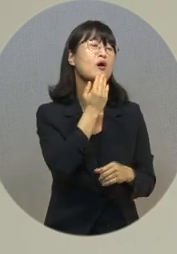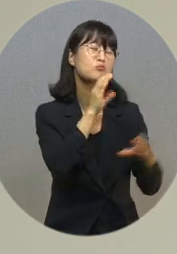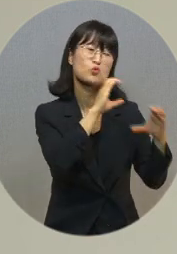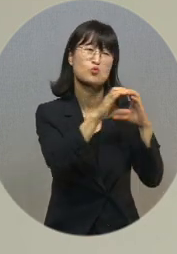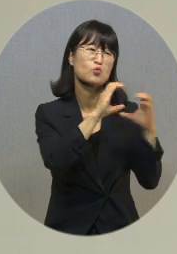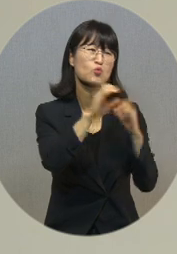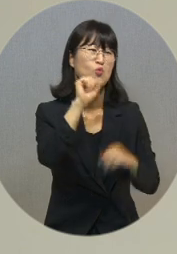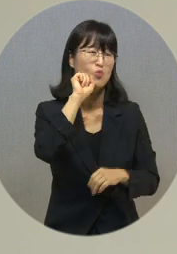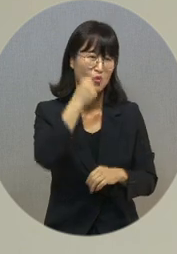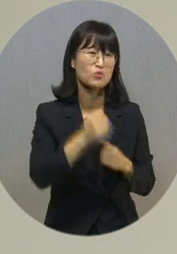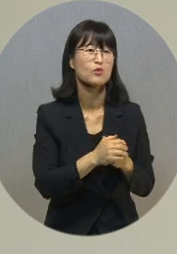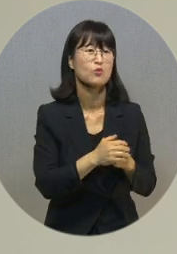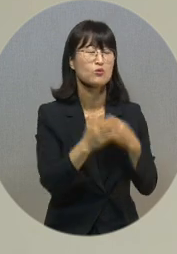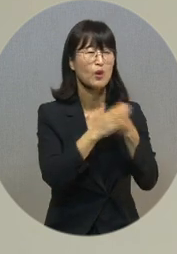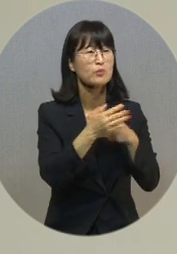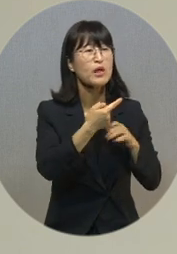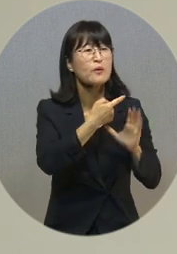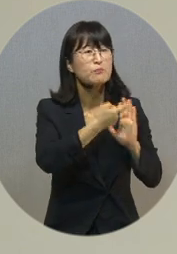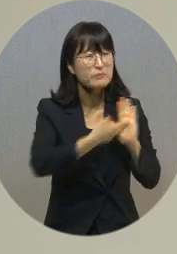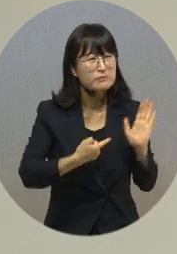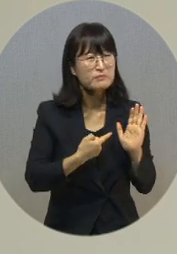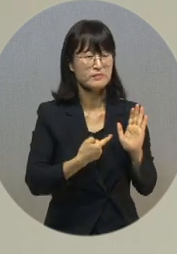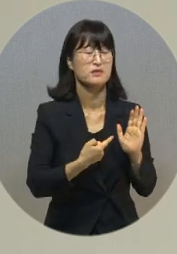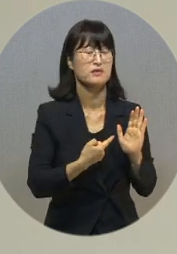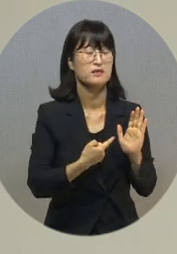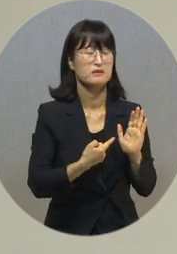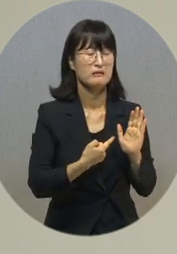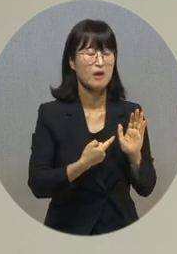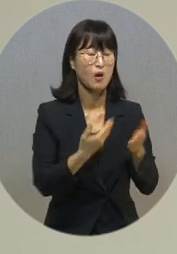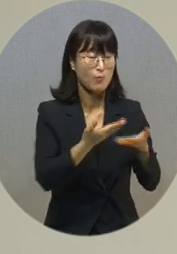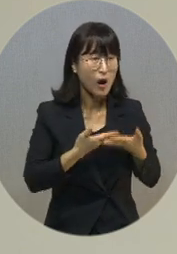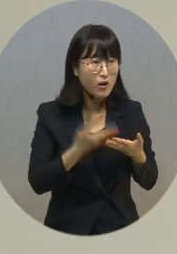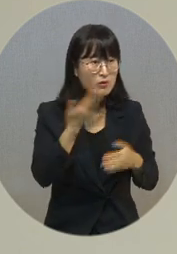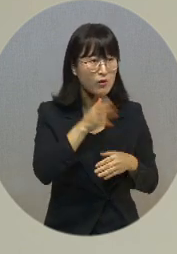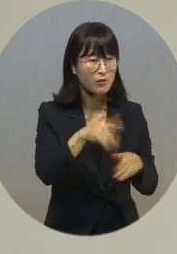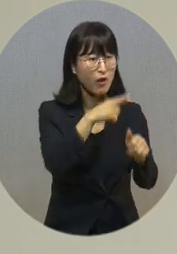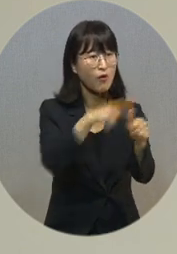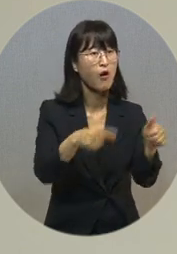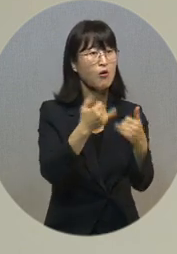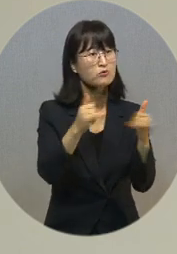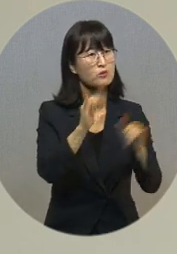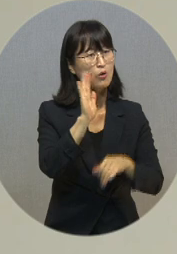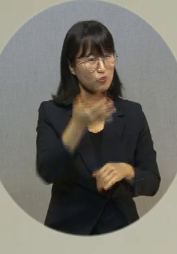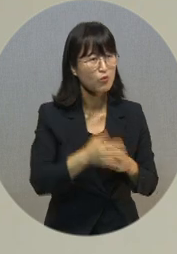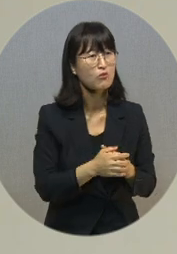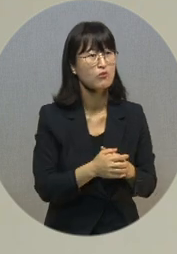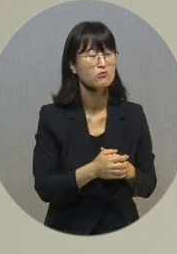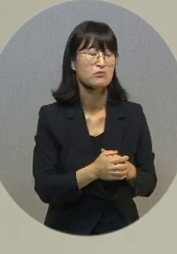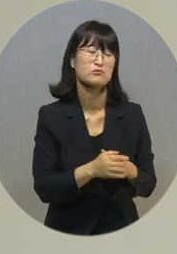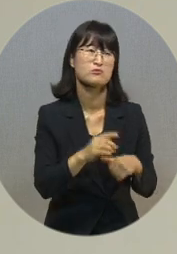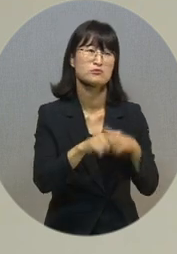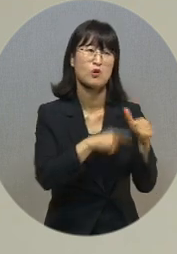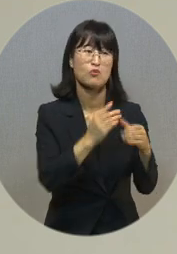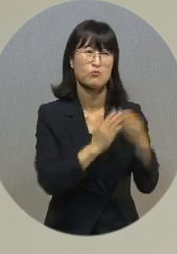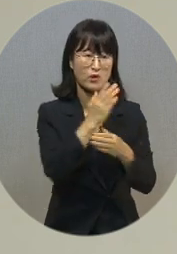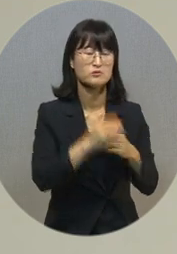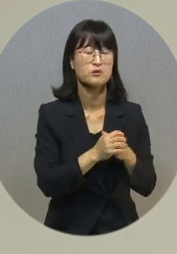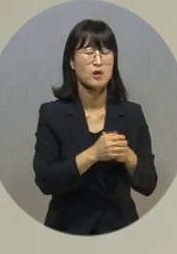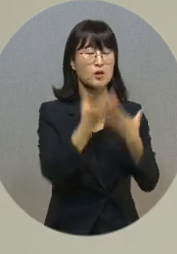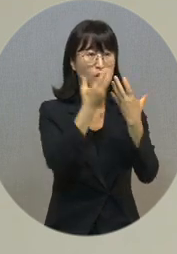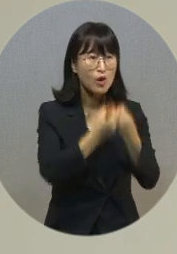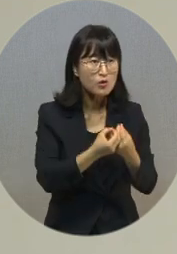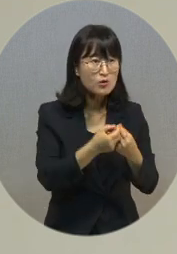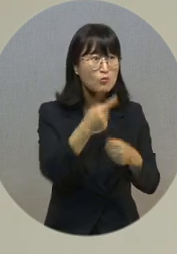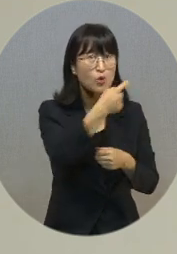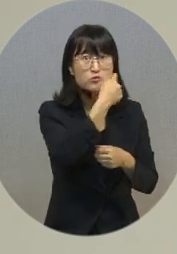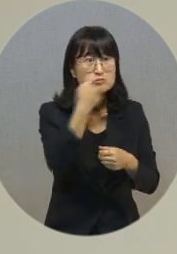돼서 분명히 피해자인데 가해자가 되는 상황도 있었거든요. 네. 특히 교통사 같은 경우도 뭐 블랙박스가 없다든지